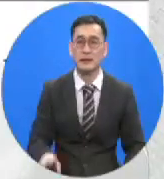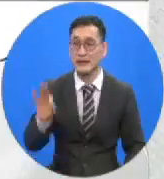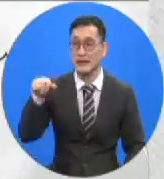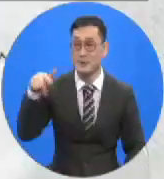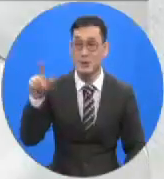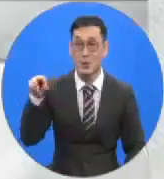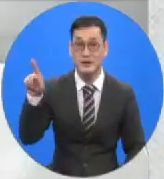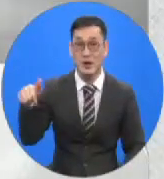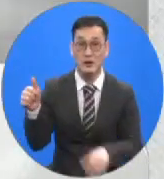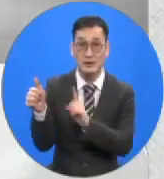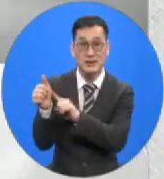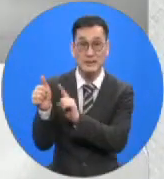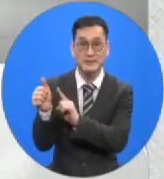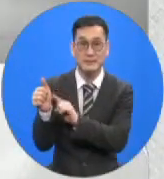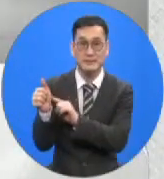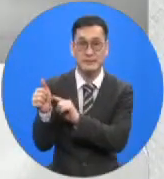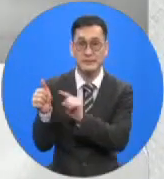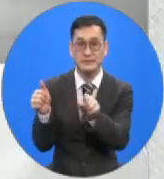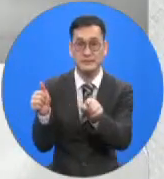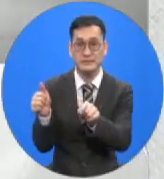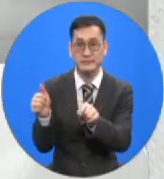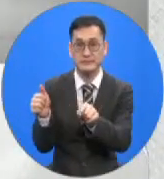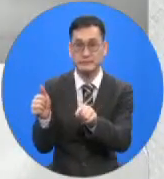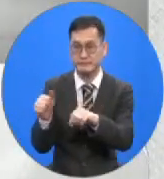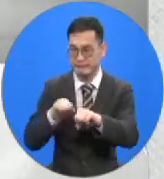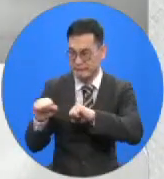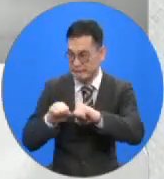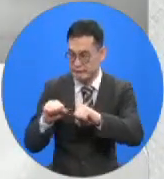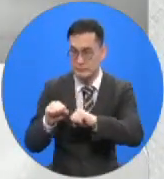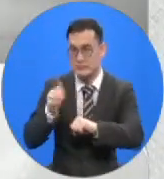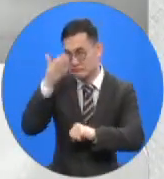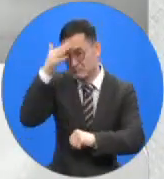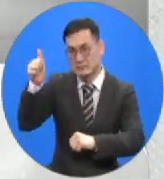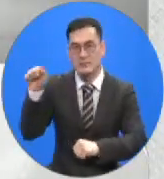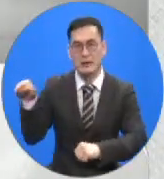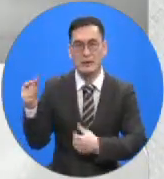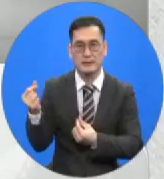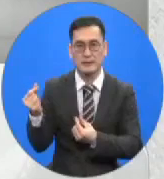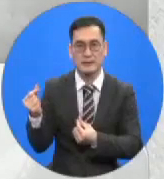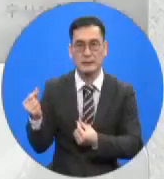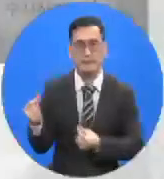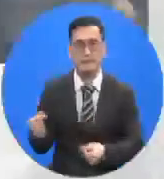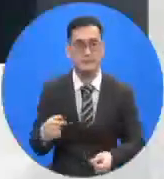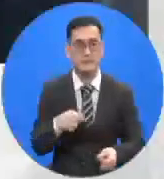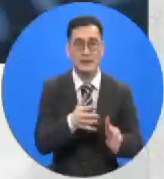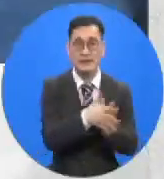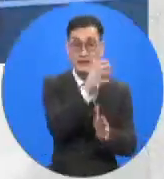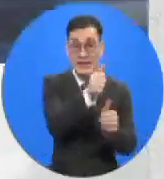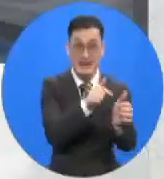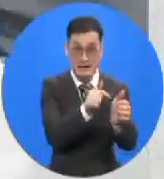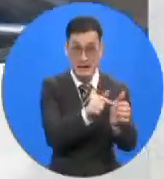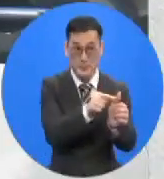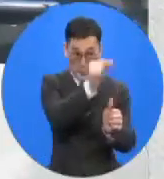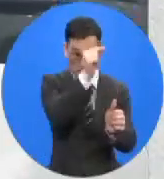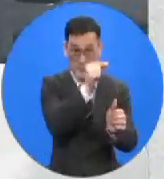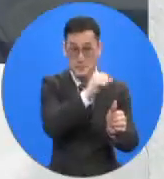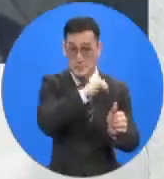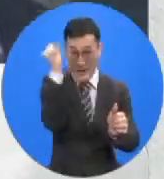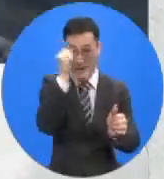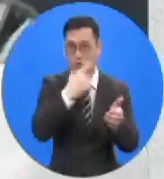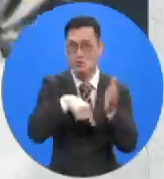같은데요. 실제 임종석 비서실장에 대해서 지금 검찰 같은 경우에는 송철호 이 그 시장 만들기에